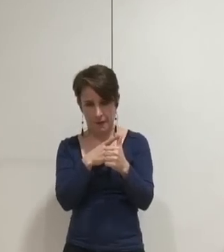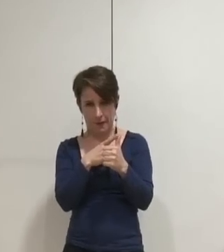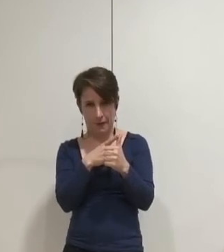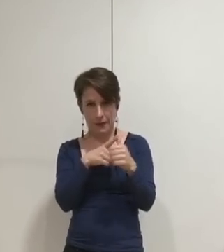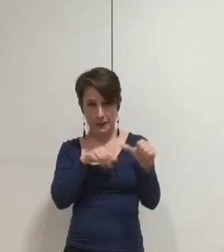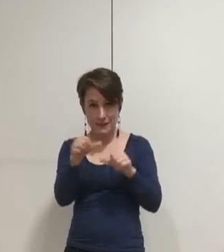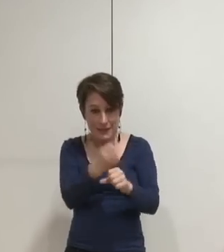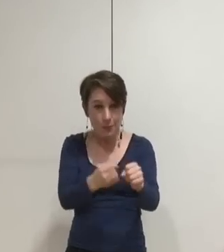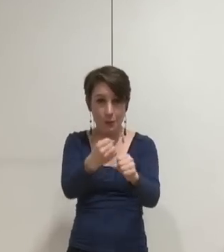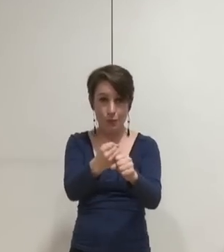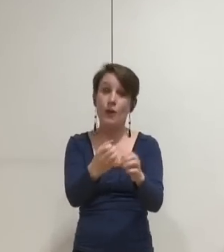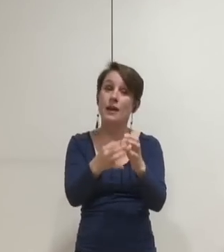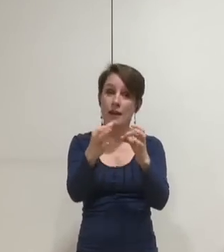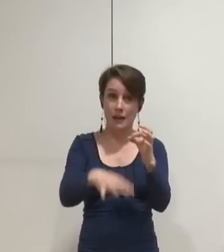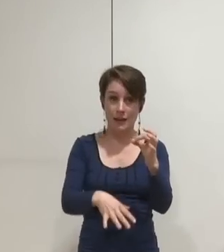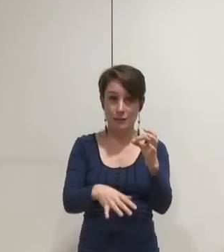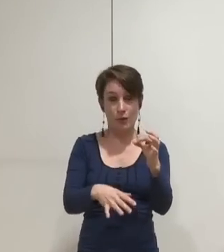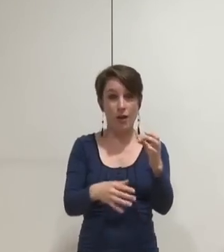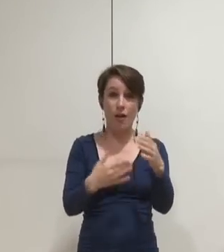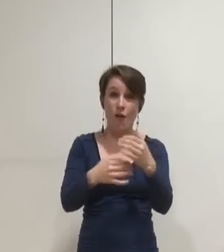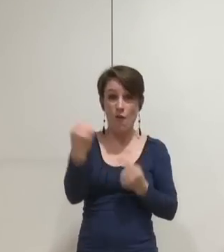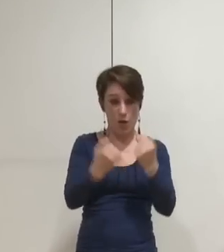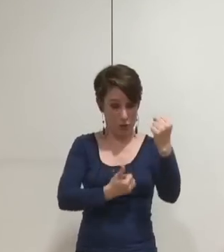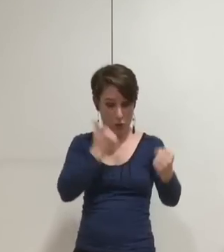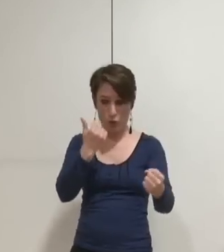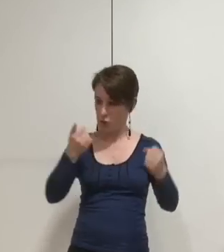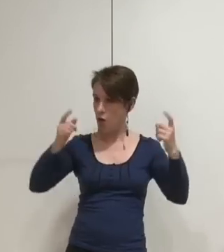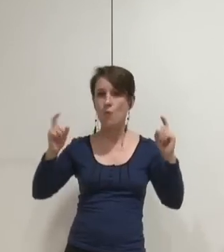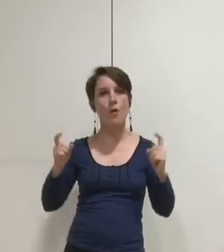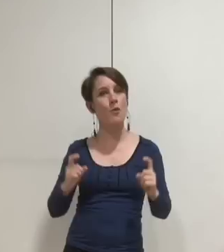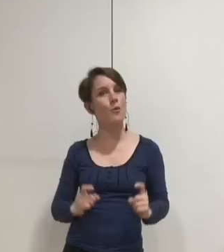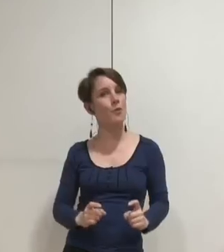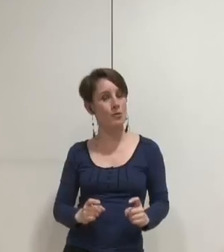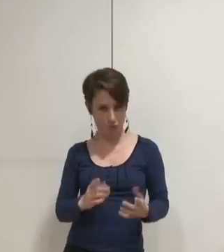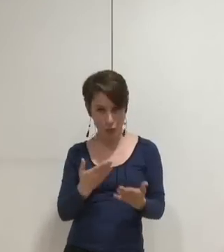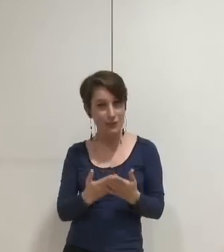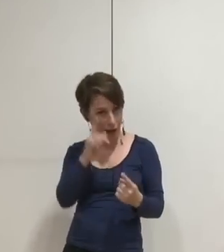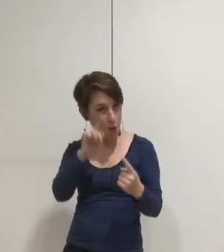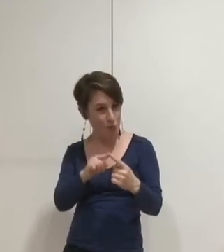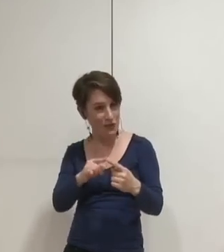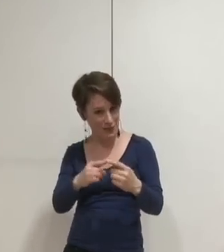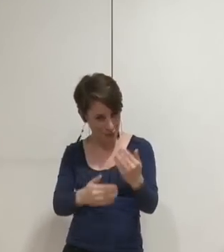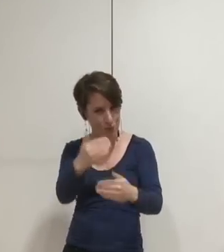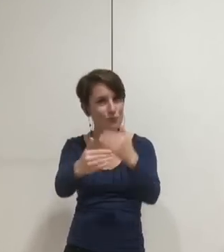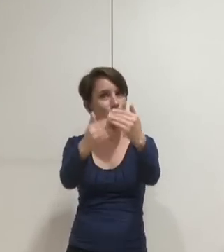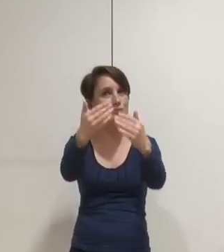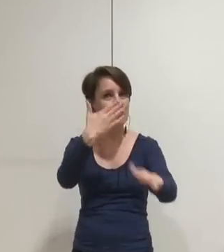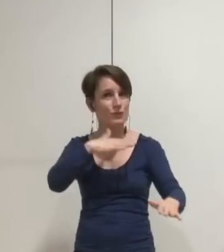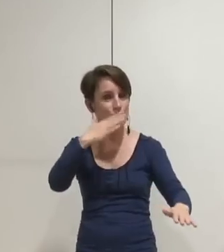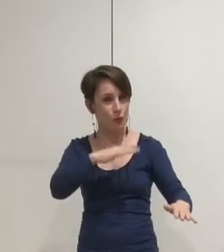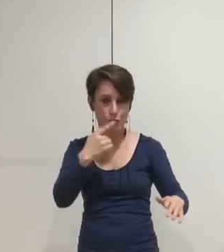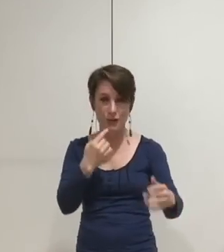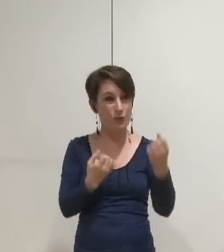permet de diminuer la part de l'autosolisme donc on arrive bien effectivement sur ce cette démarche là d'arriver à diminuer la la